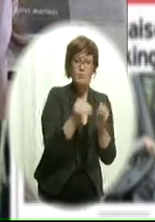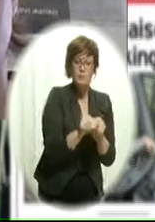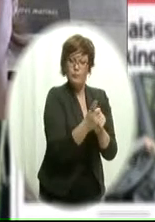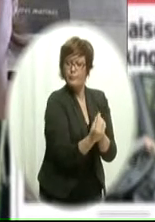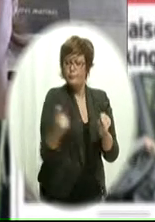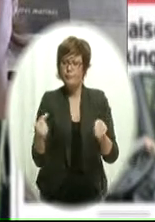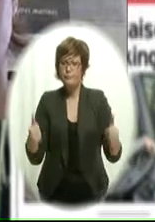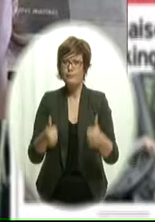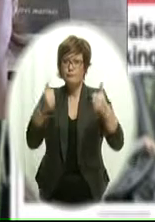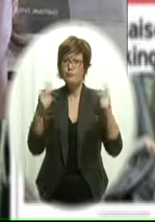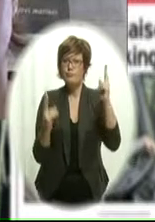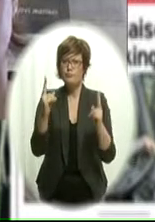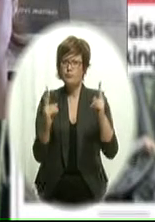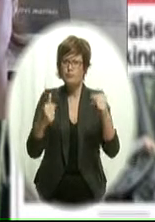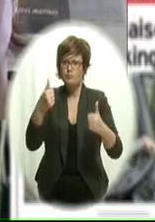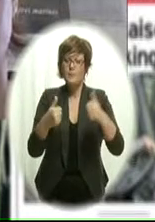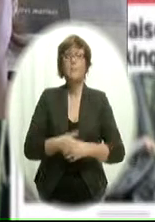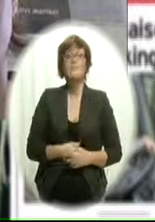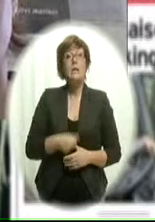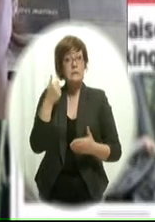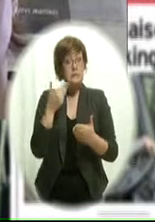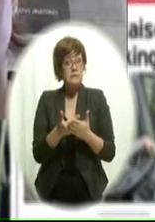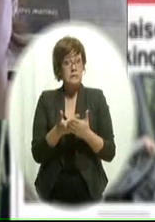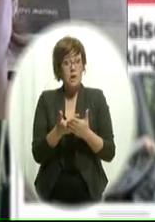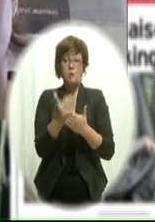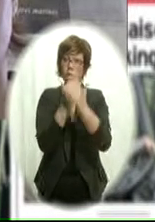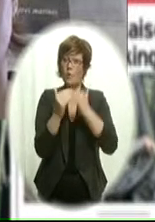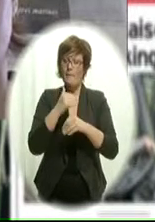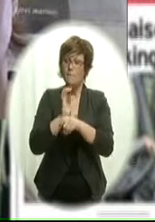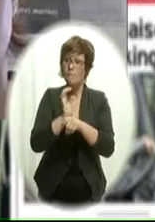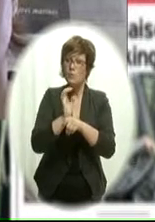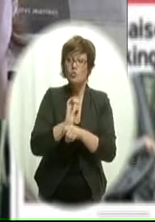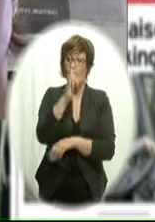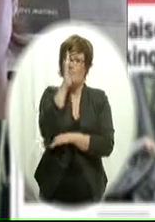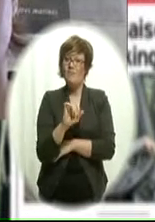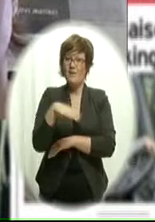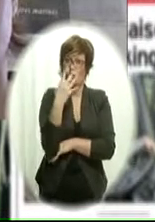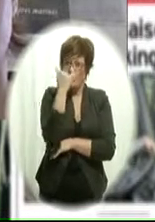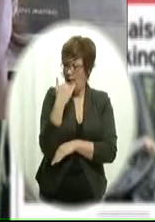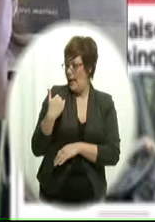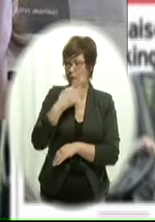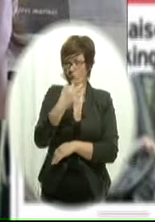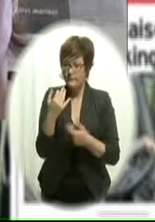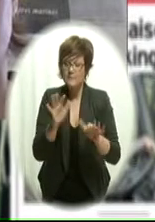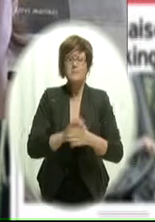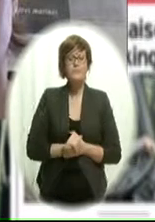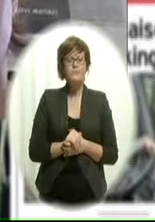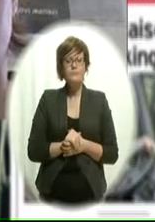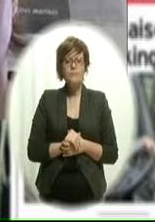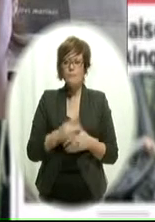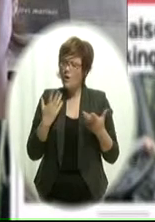donc tout ce programme-là sera diffusé donc à partir du 14 février, comme je vous disais, et